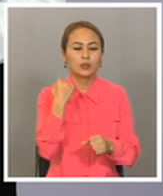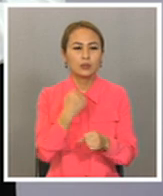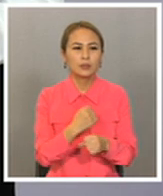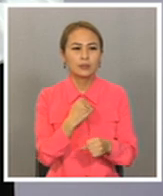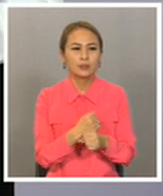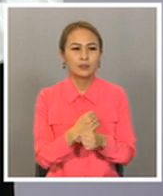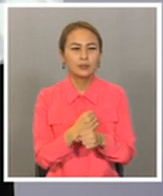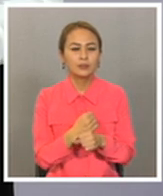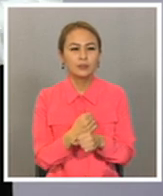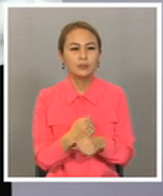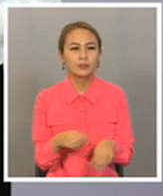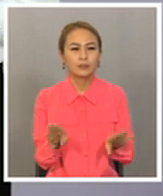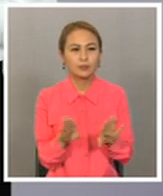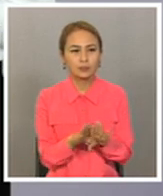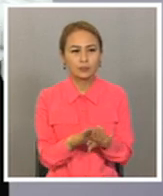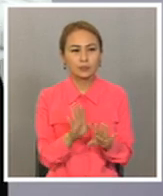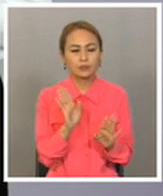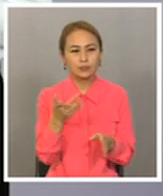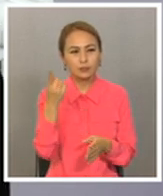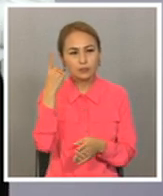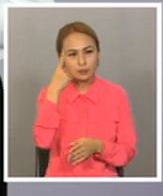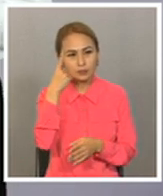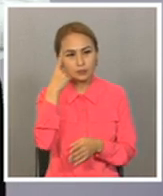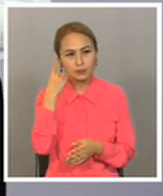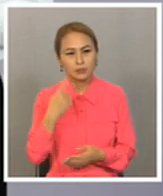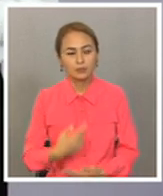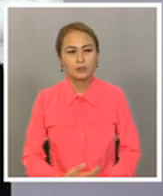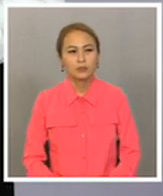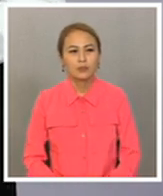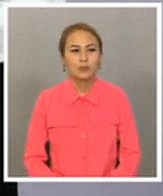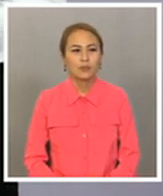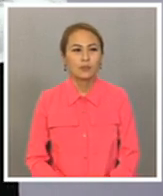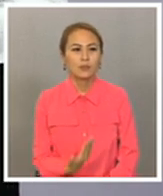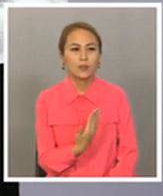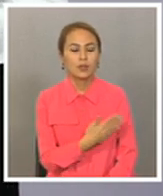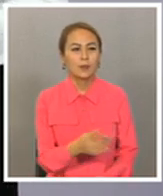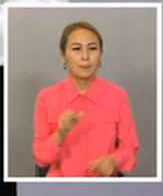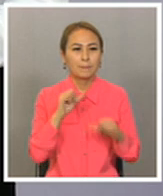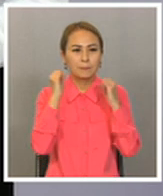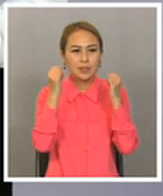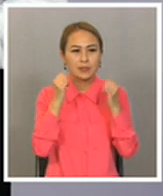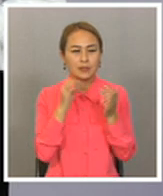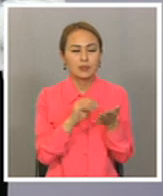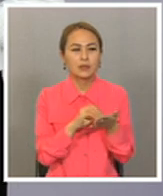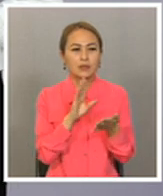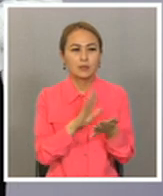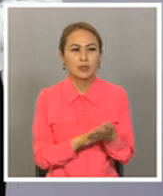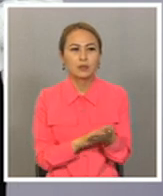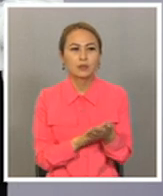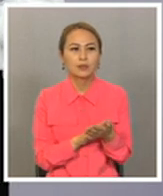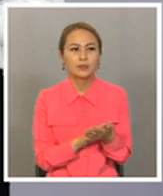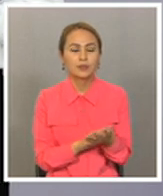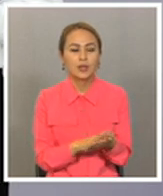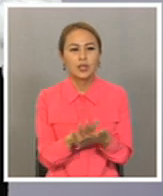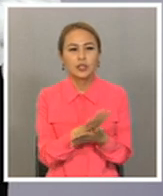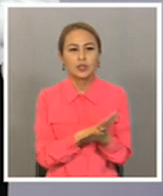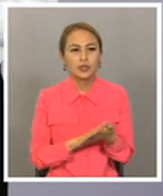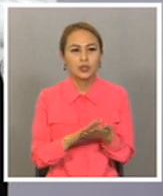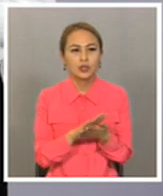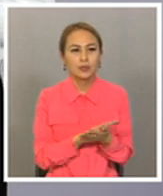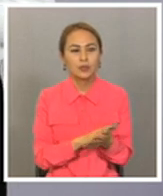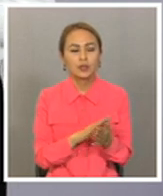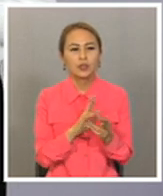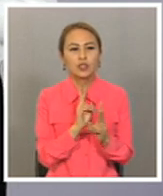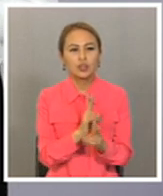түрі қандай деп ойлайсыздар? Бұл белгісіздік есімдік екен. Ешкім,